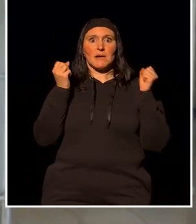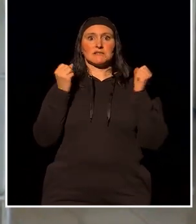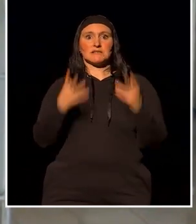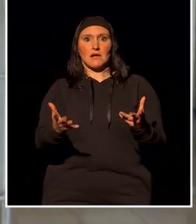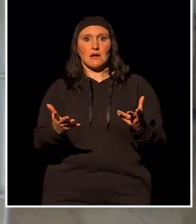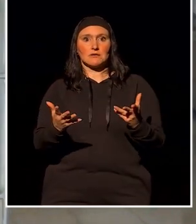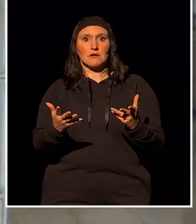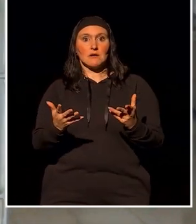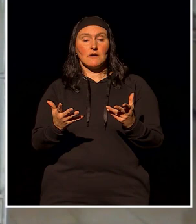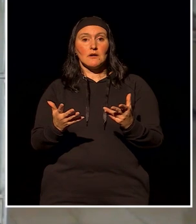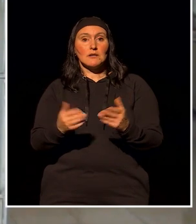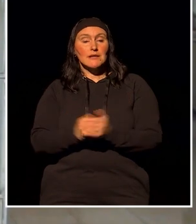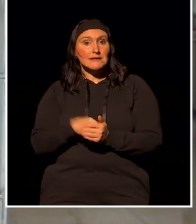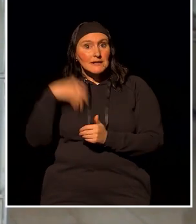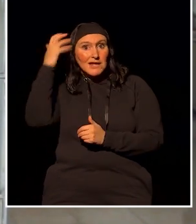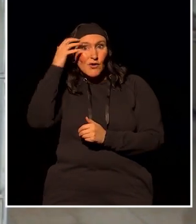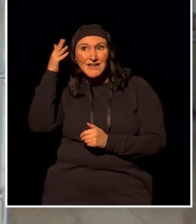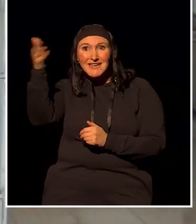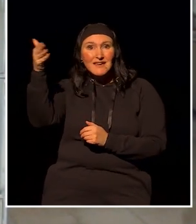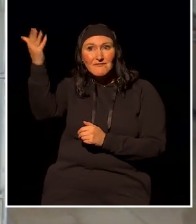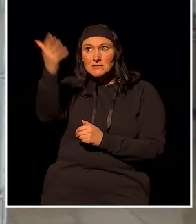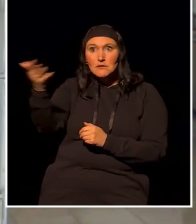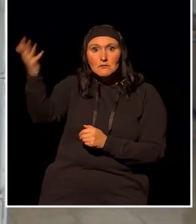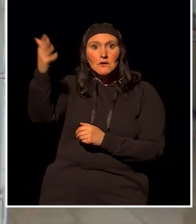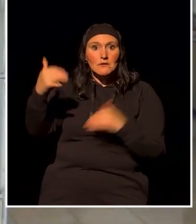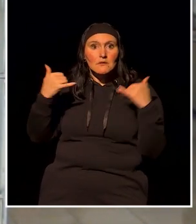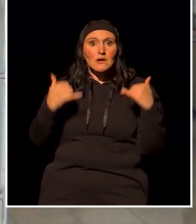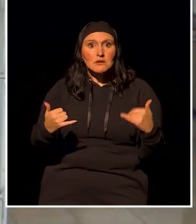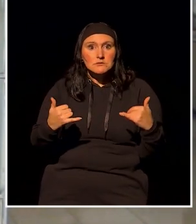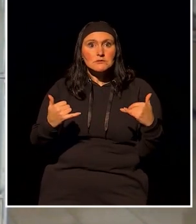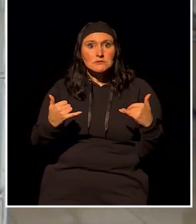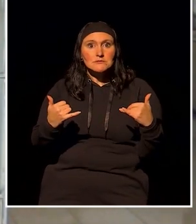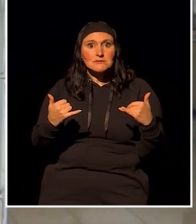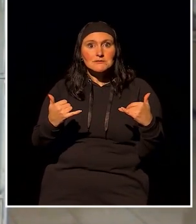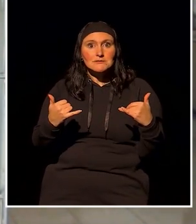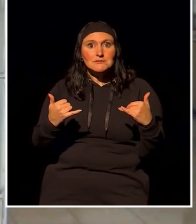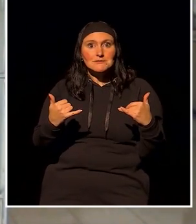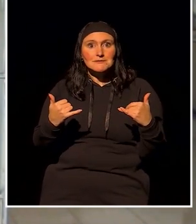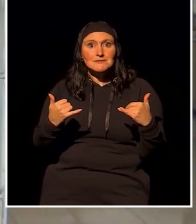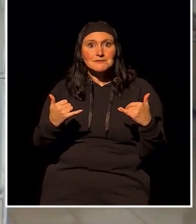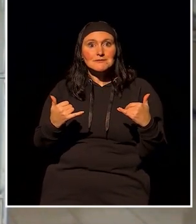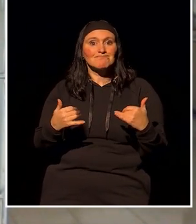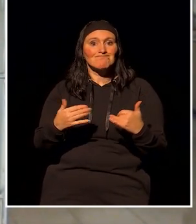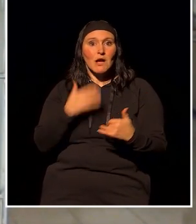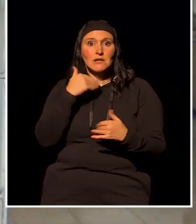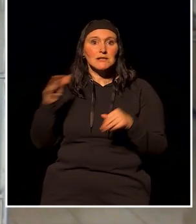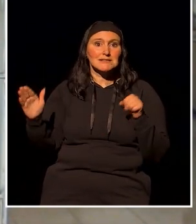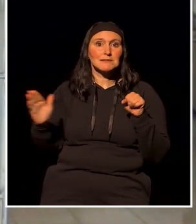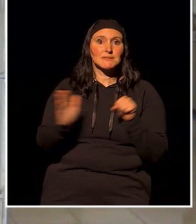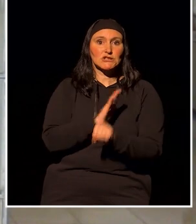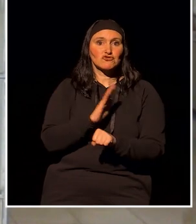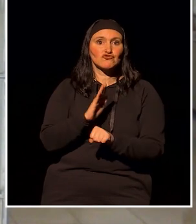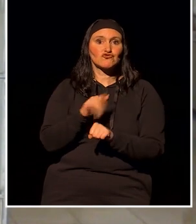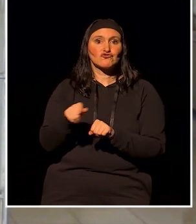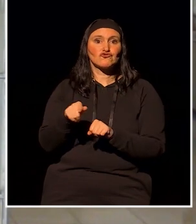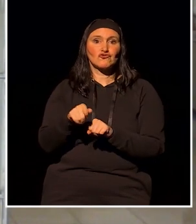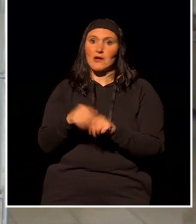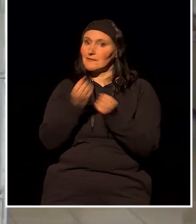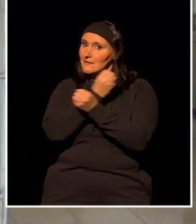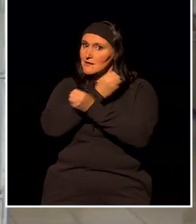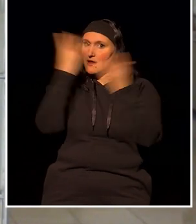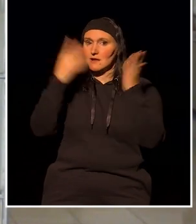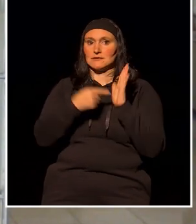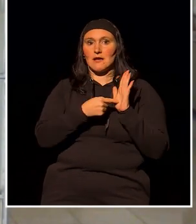postkolonialistische Theorie jetzt ganz klar antisemitische Züge zeigt, die auch den